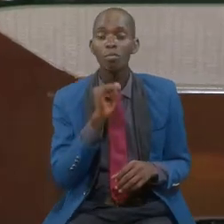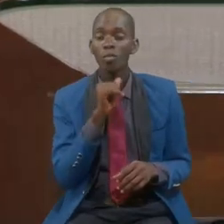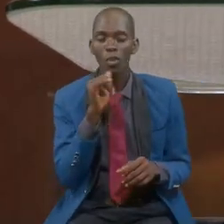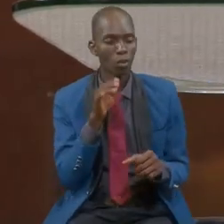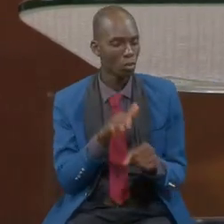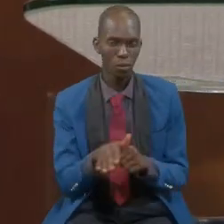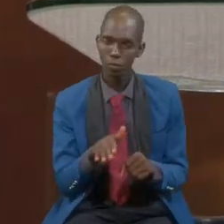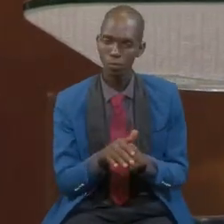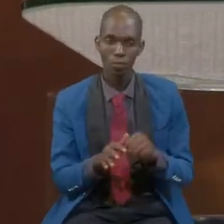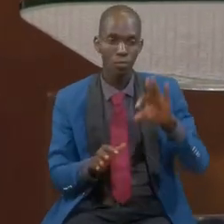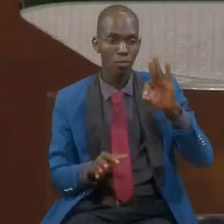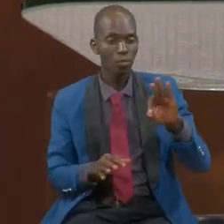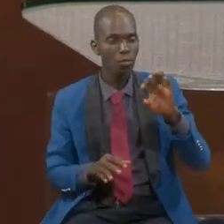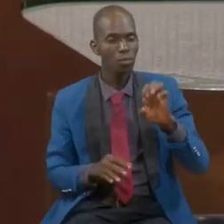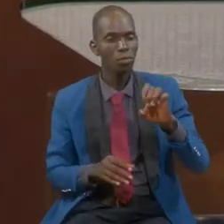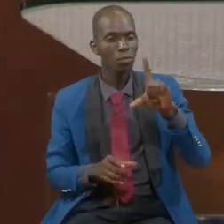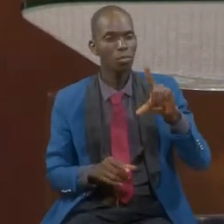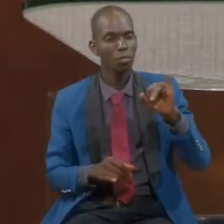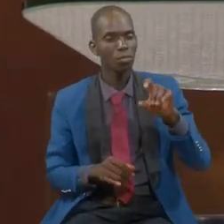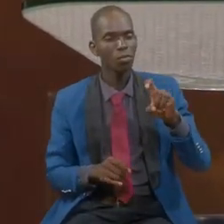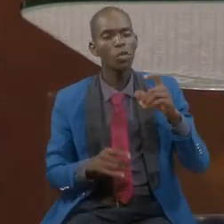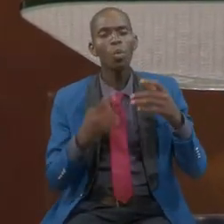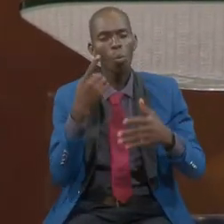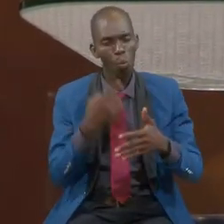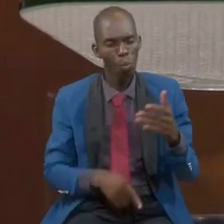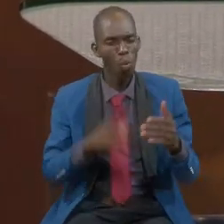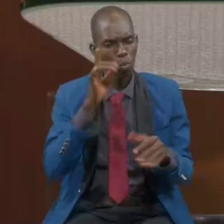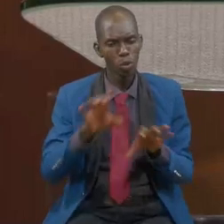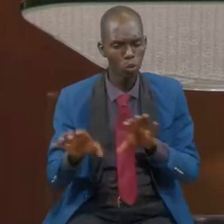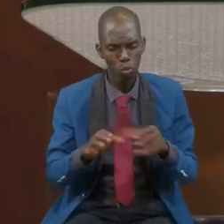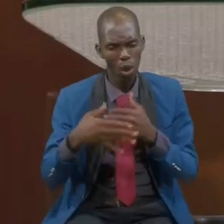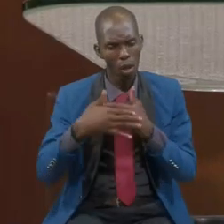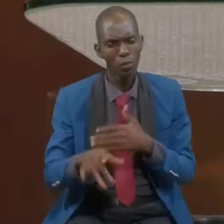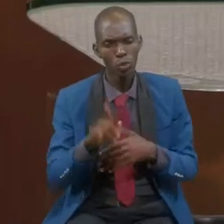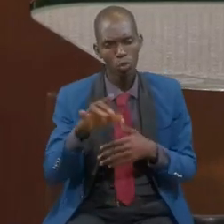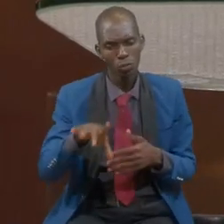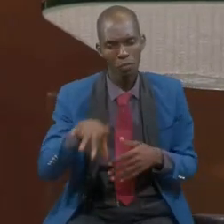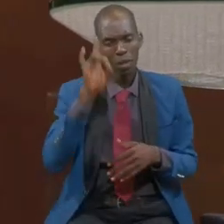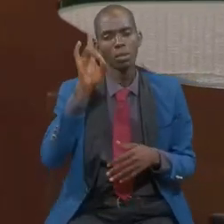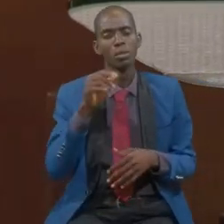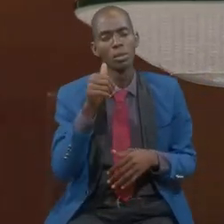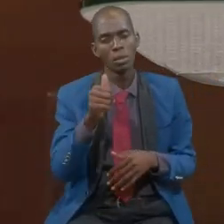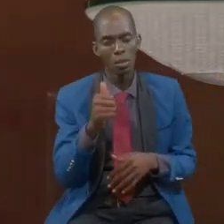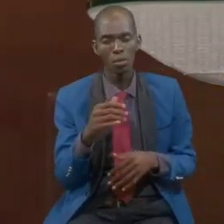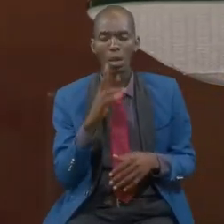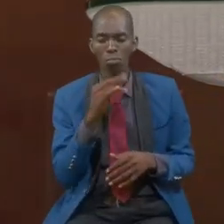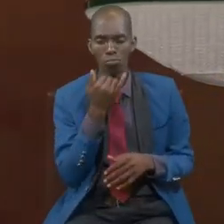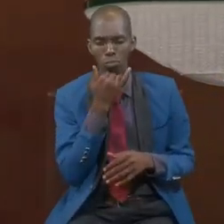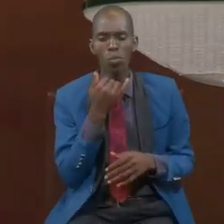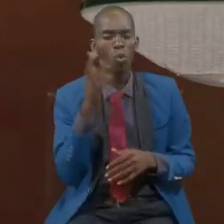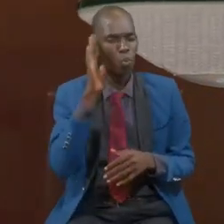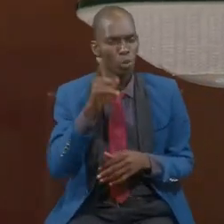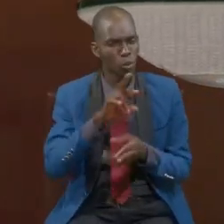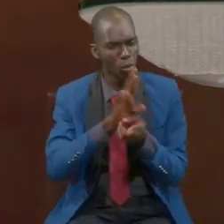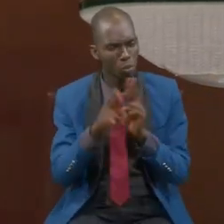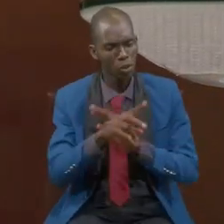être effrayé, Félix, cela ne suffit pas. Que vas-tu faire après cette effroi? Vas-tu te